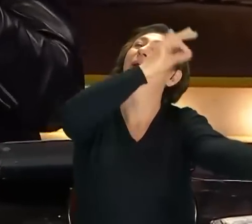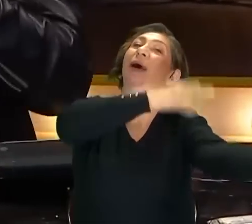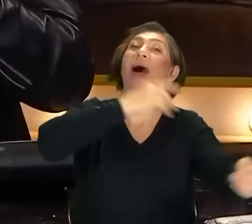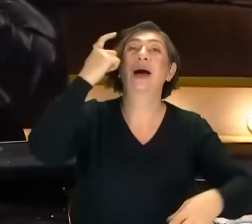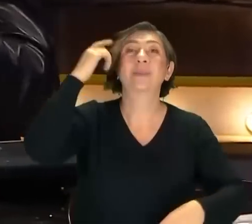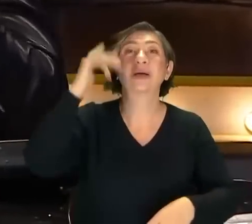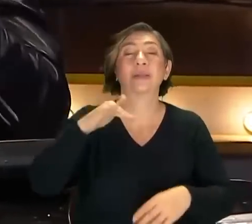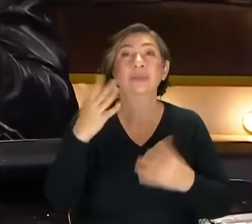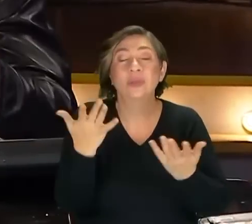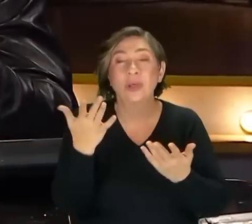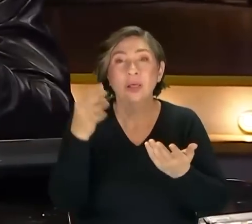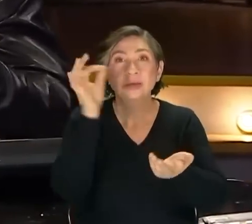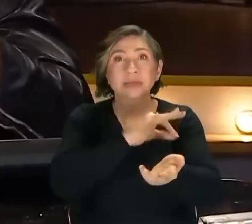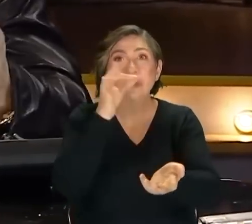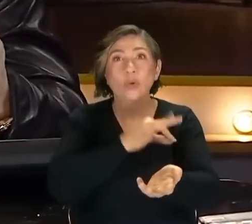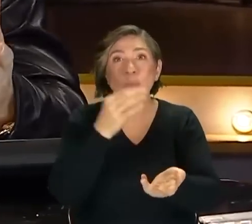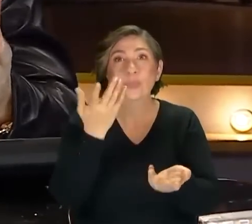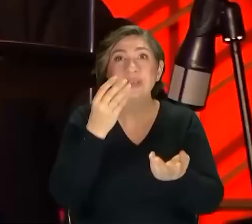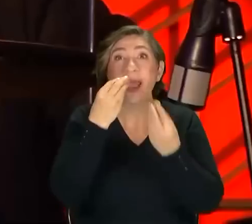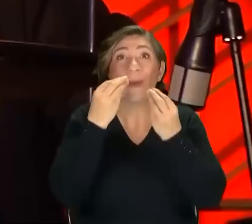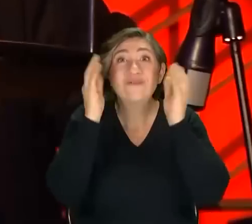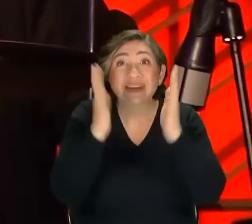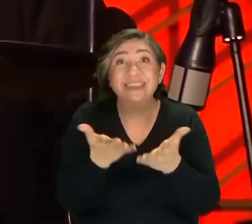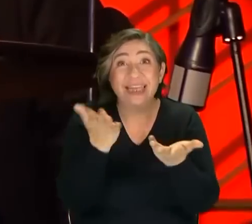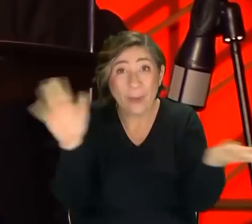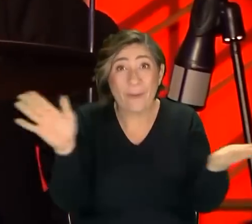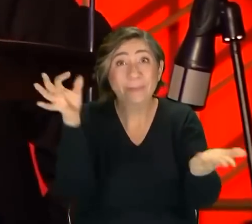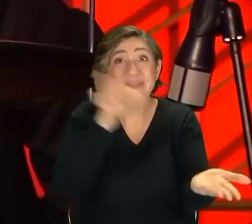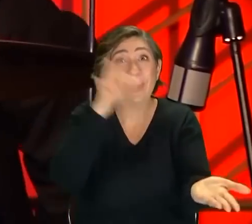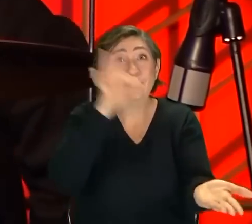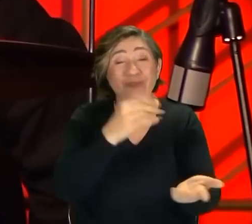aklıma gelen lan niye bir de serum bağlıyor? Yeter kadar yemedi mi?